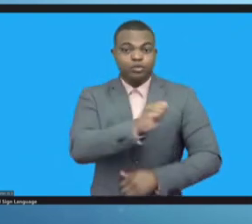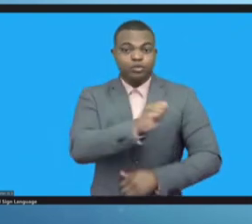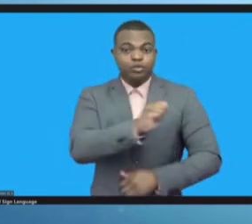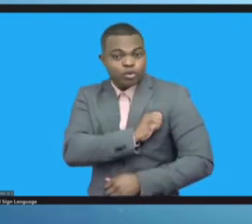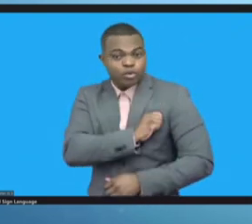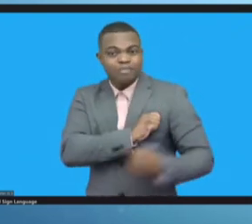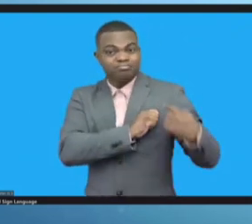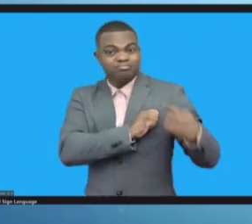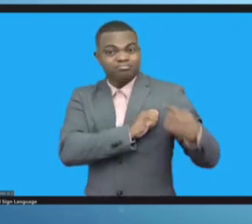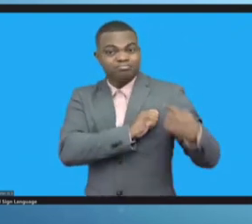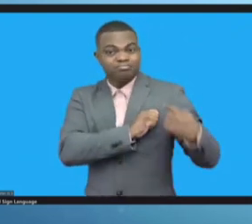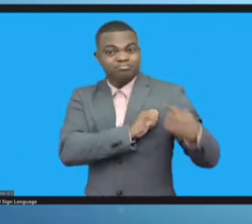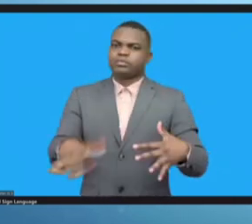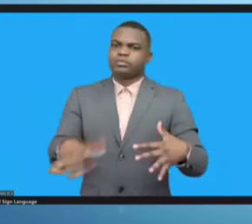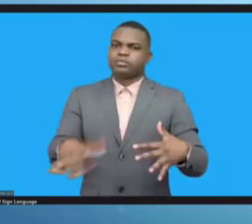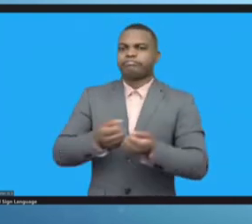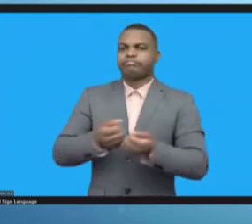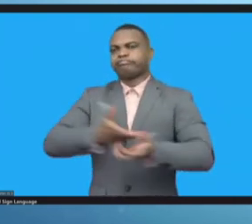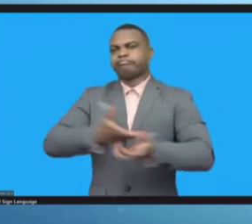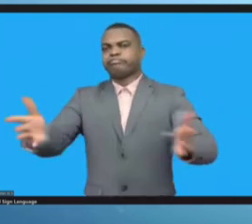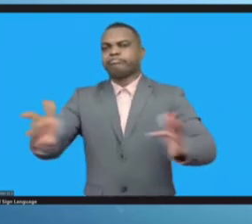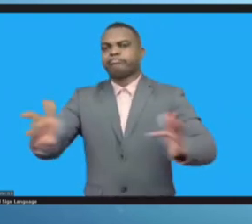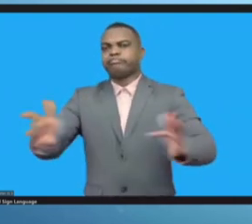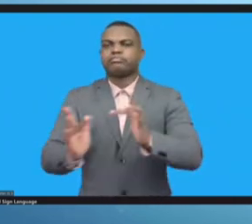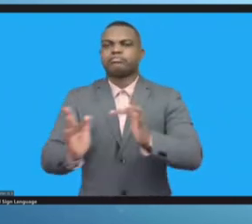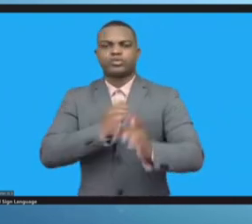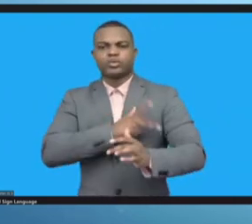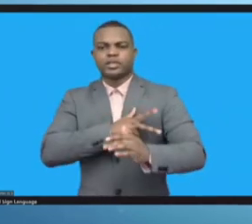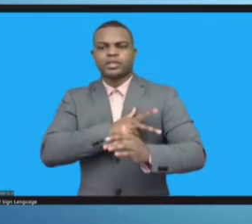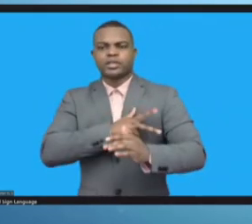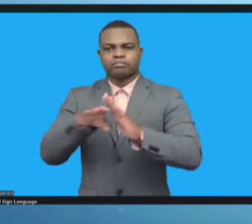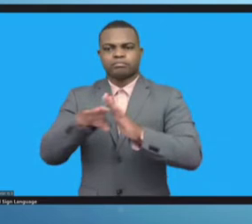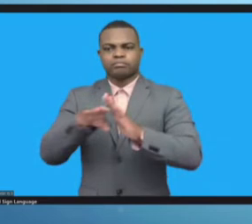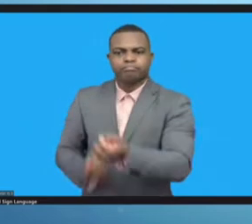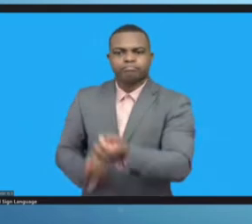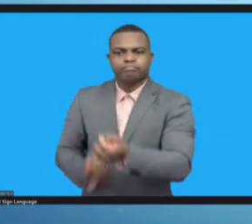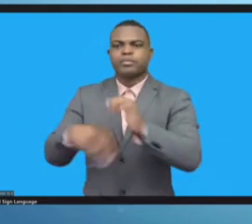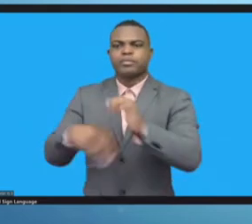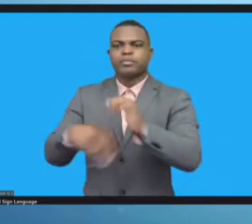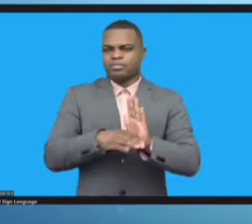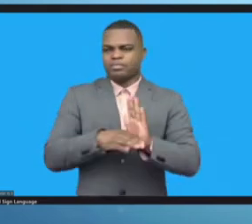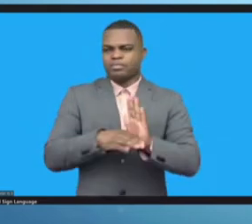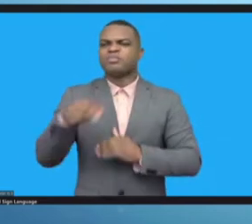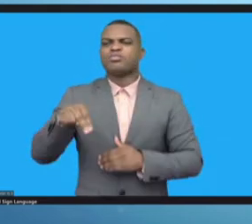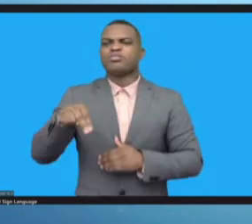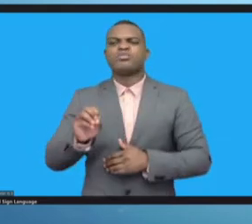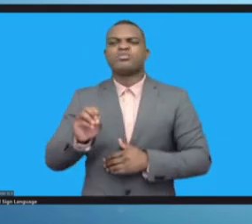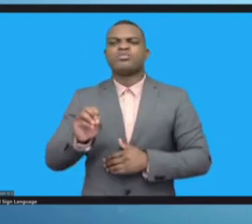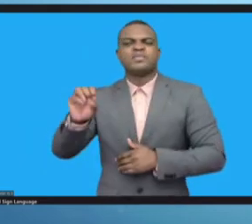pandémie COVID-19 depuis mars 2021. Novici aura atteint